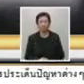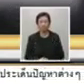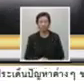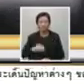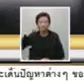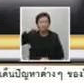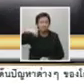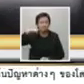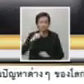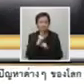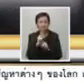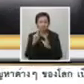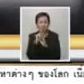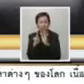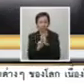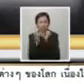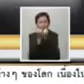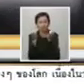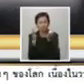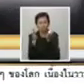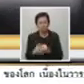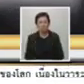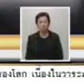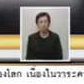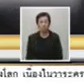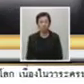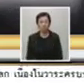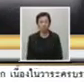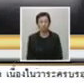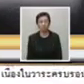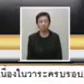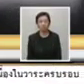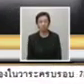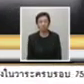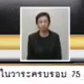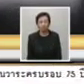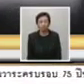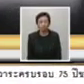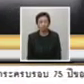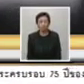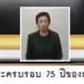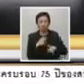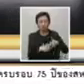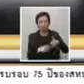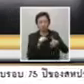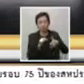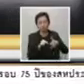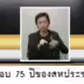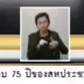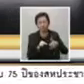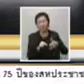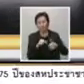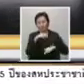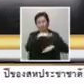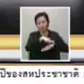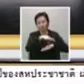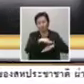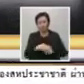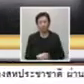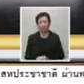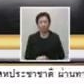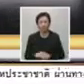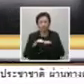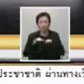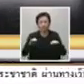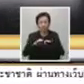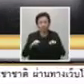นไม่ปฏิบัติตามบทบัญญัติรัฐธรรมนูญเนี่ยนะครับมันเป็นคุณสมบัติการเข้าสู่ตำแหน่งมาตรฐานจ